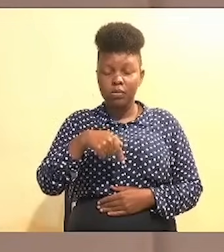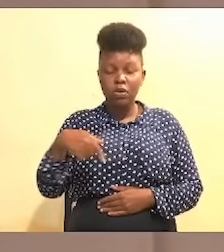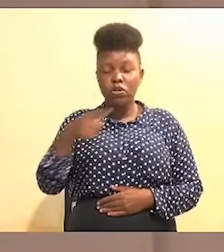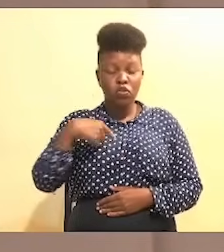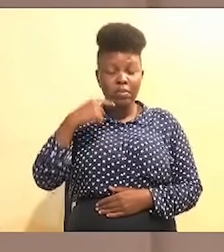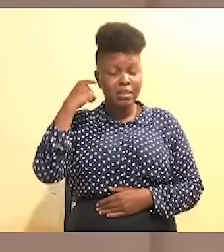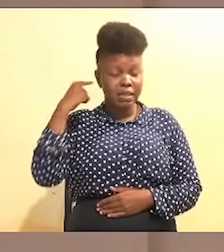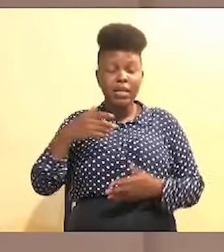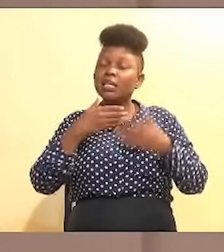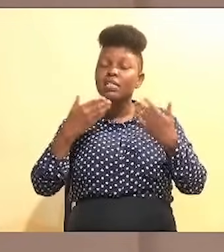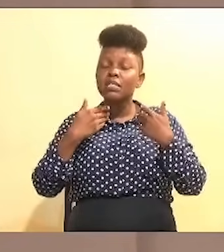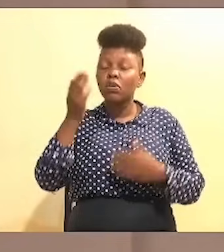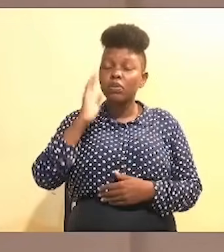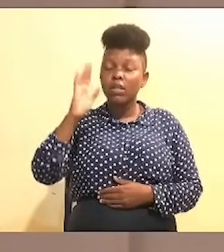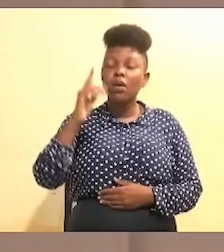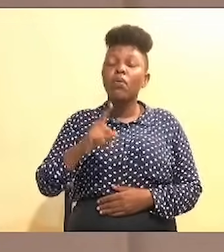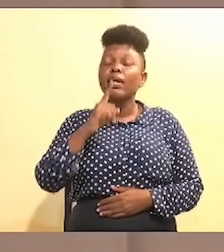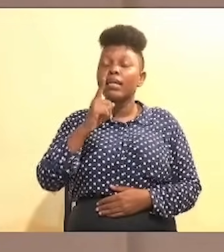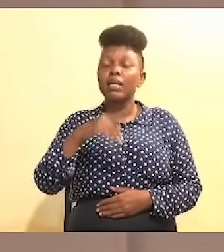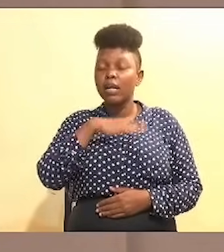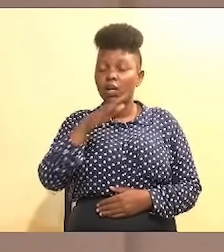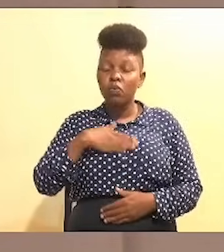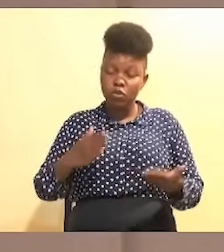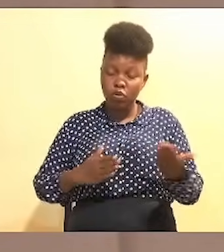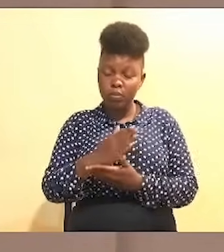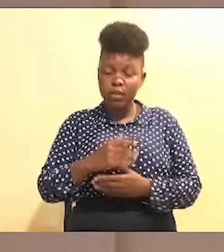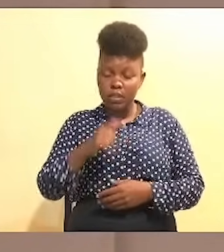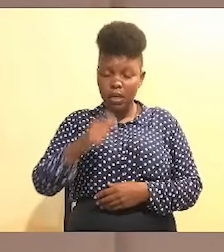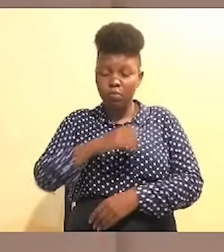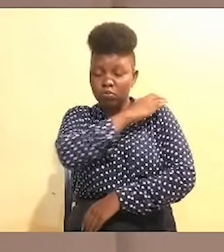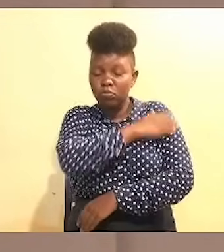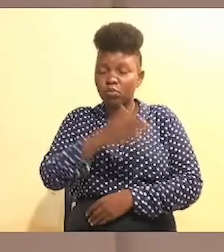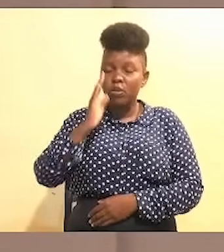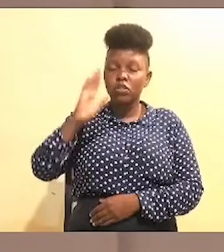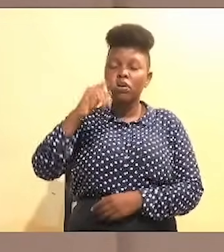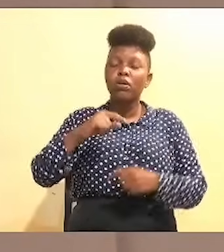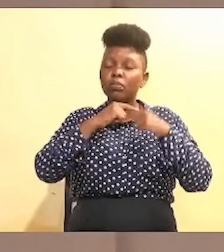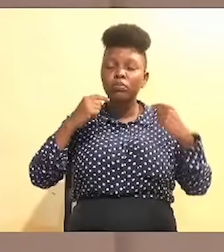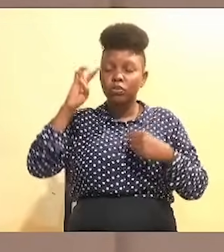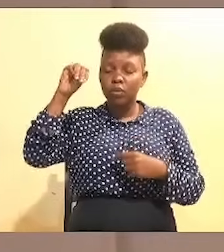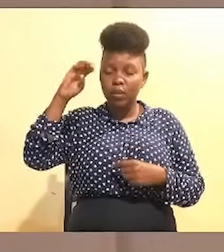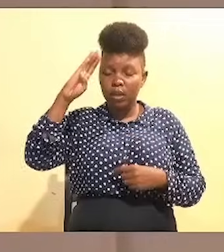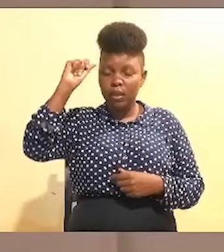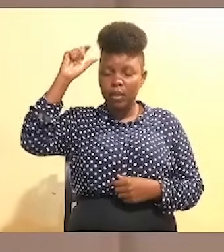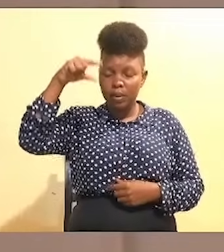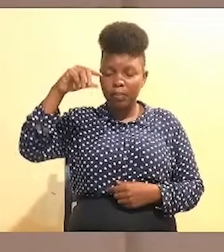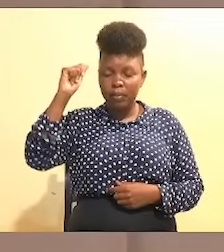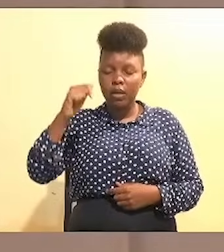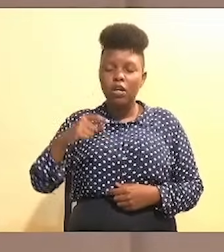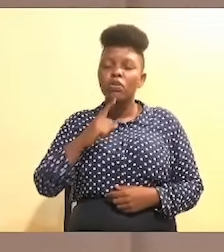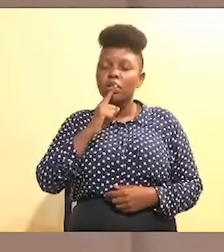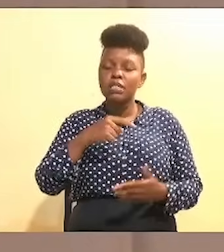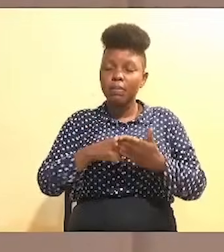Tumesikia sauti yako ikinena kwetu kupitia kwa mtumishi wako mchungaji David Mmbaga. Tunasema jina